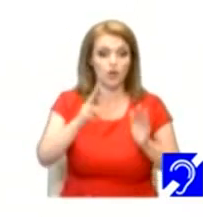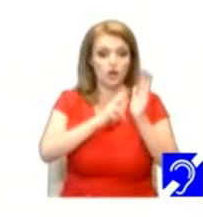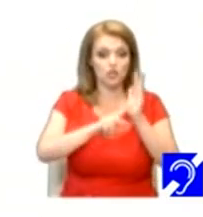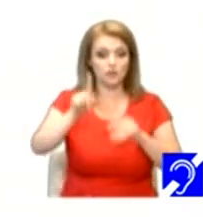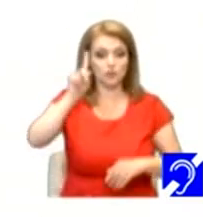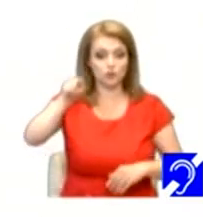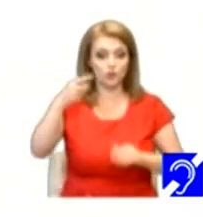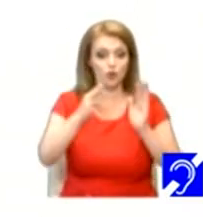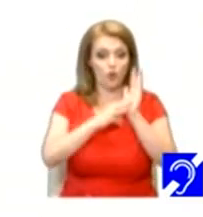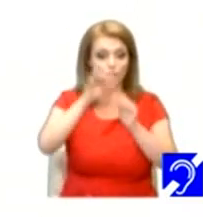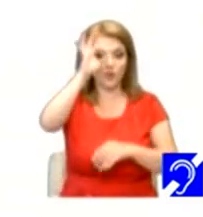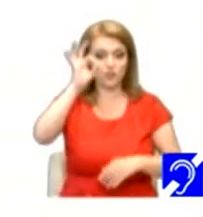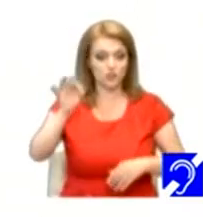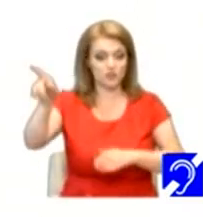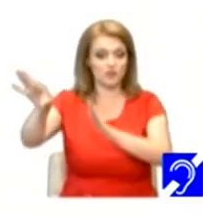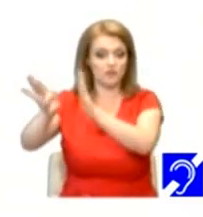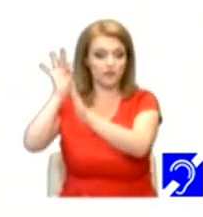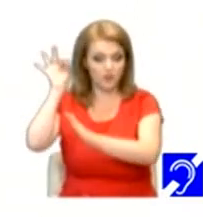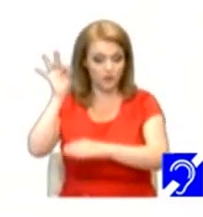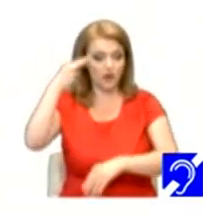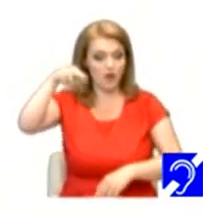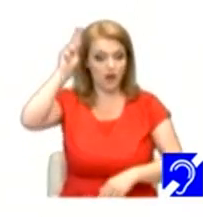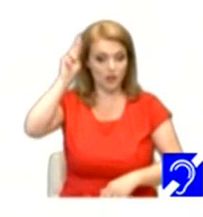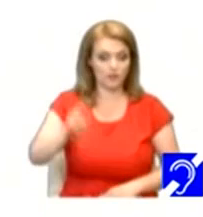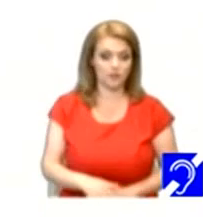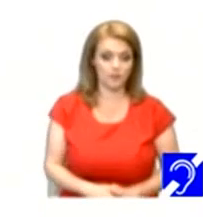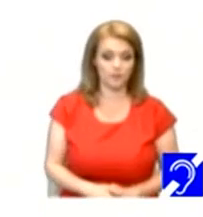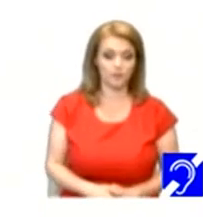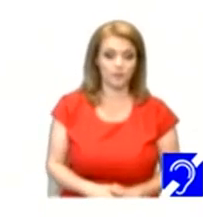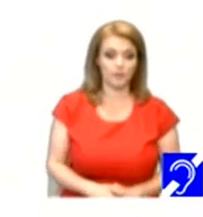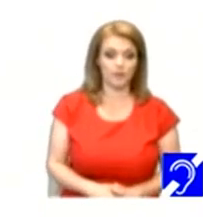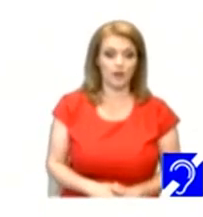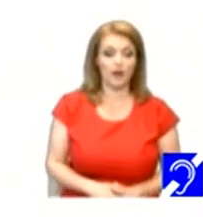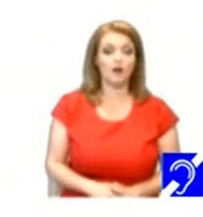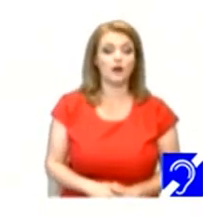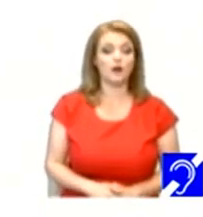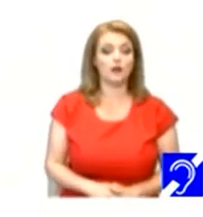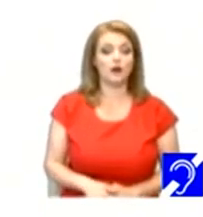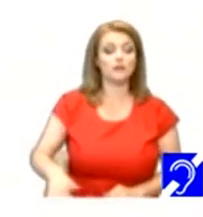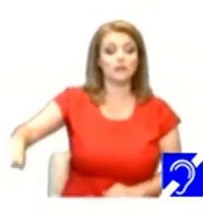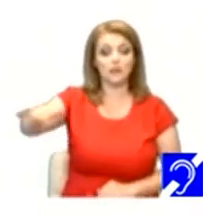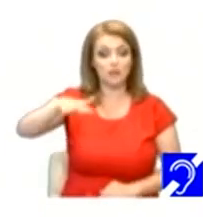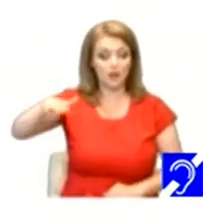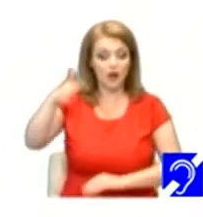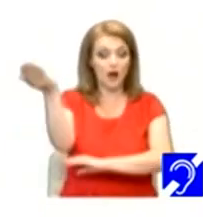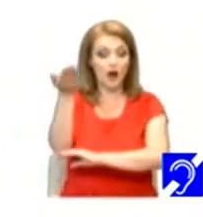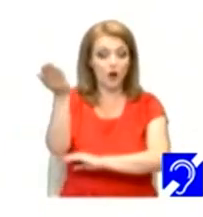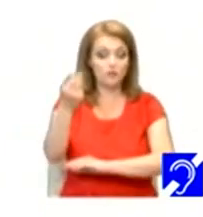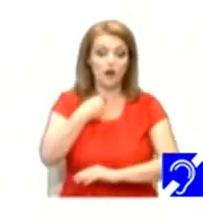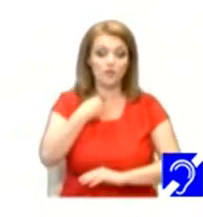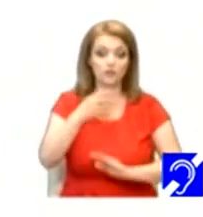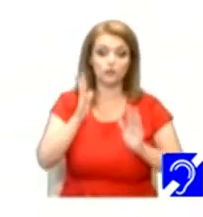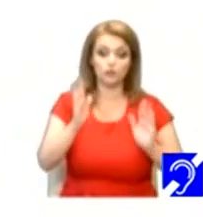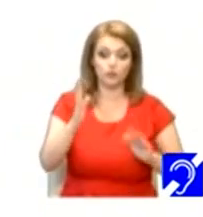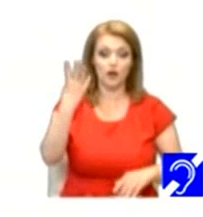71,80% dintre alegători au ales Partidul Acțiune și Solidaritate, în timp ce alegătorii din Uniunea Teritorială Autonomă Găgăuze au votat în proporție